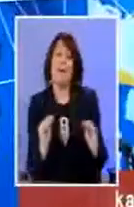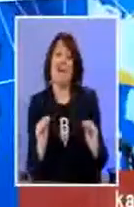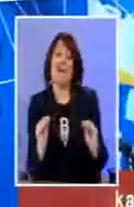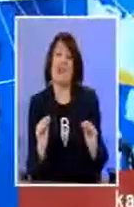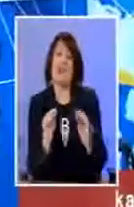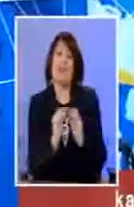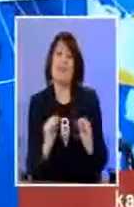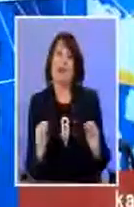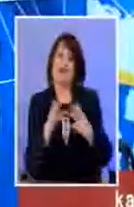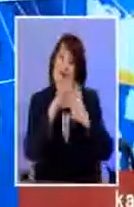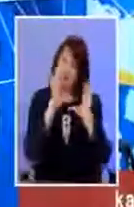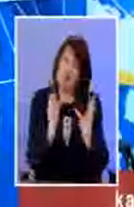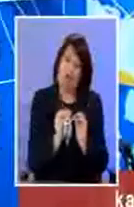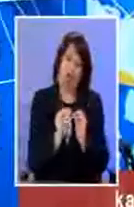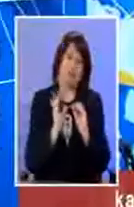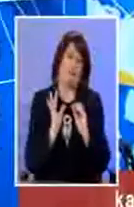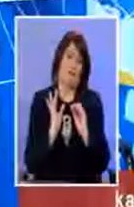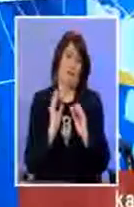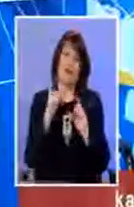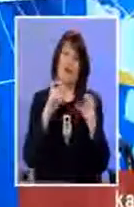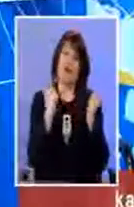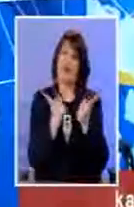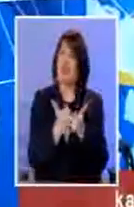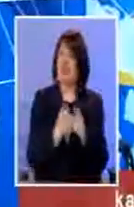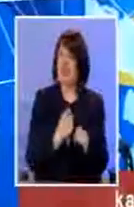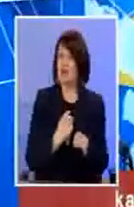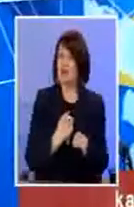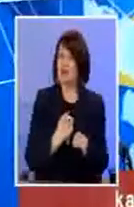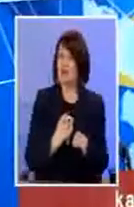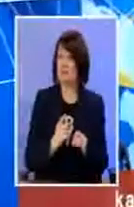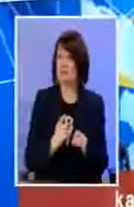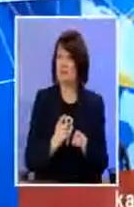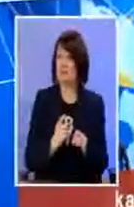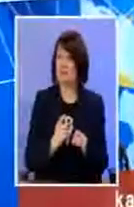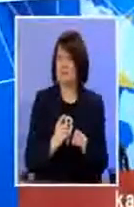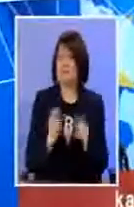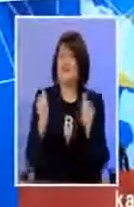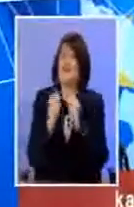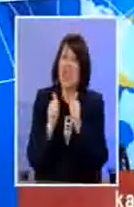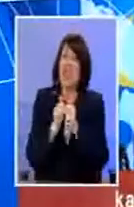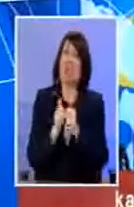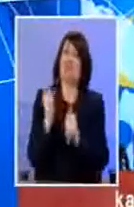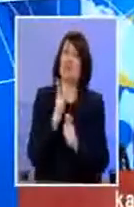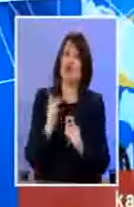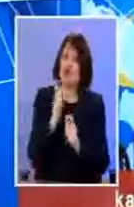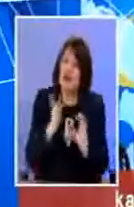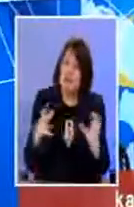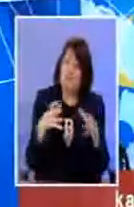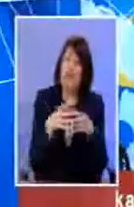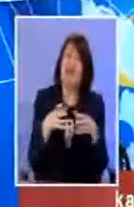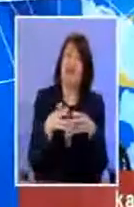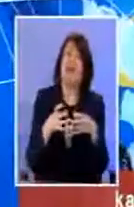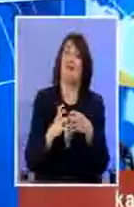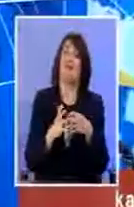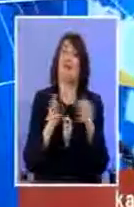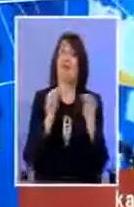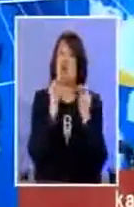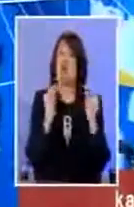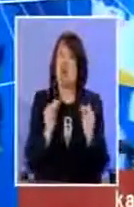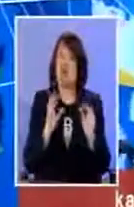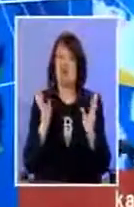παιδείας είναι πολύ ευρύτερη, προέρχεται από την οικογένεια, προέρχεται από τις συντροφιές, από την κοινωνία κτλ. Επομένως, ακόμη και